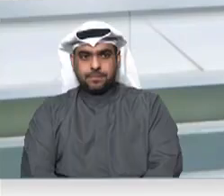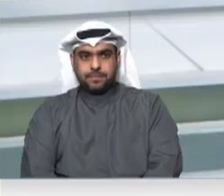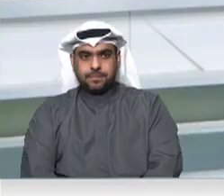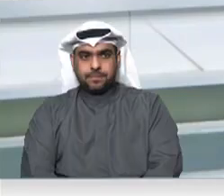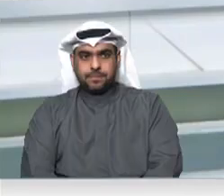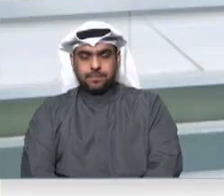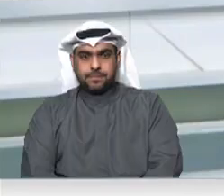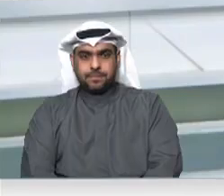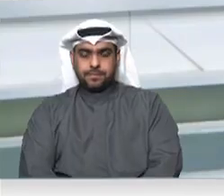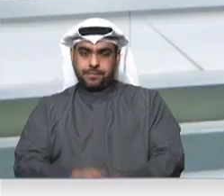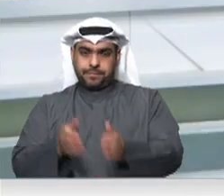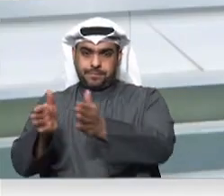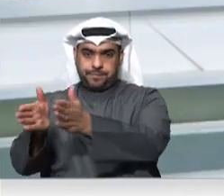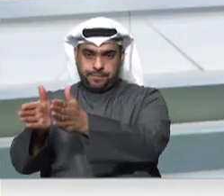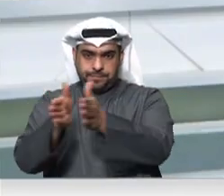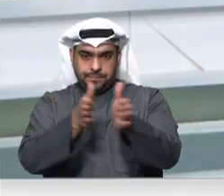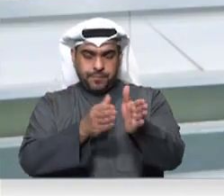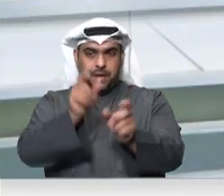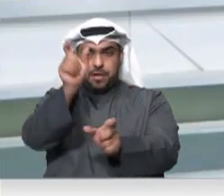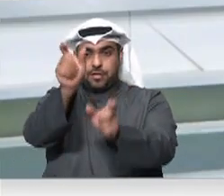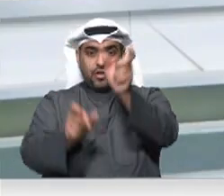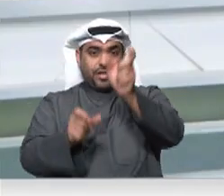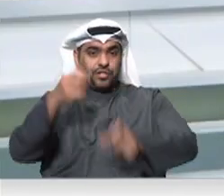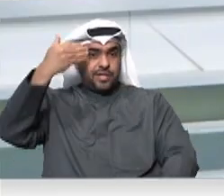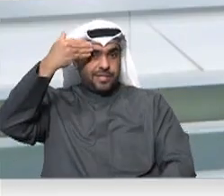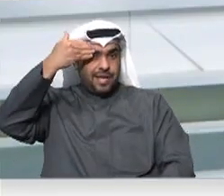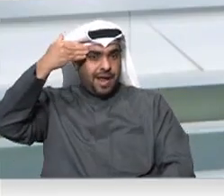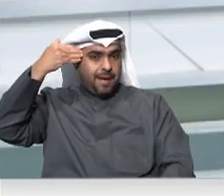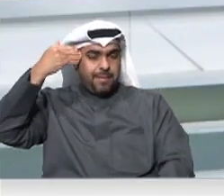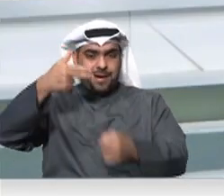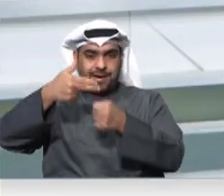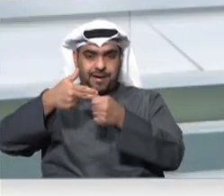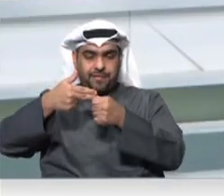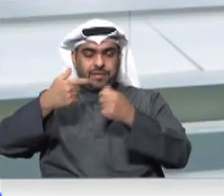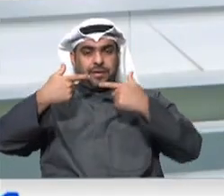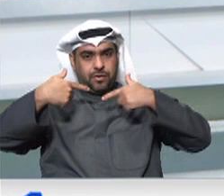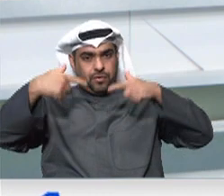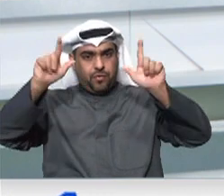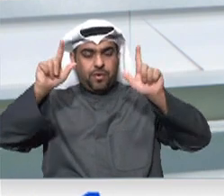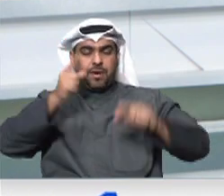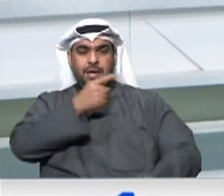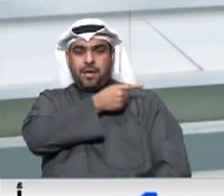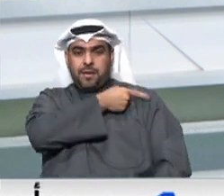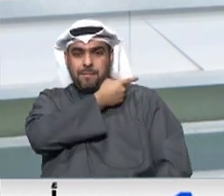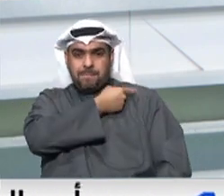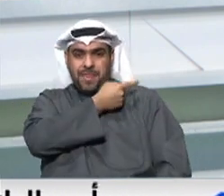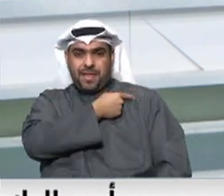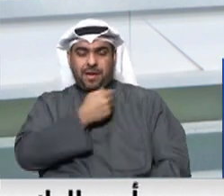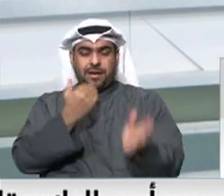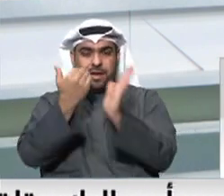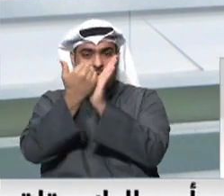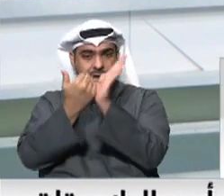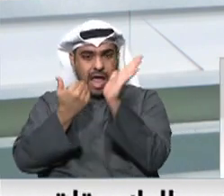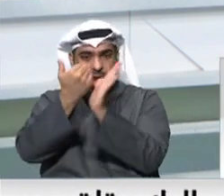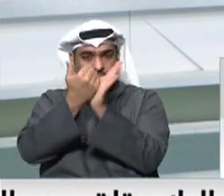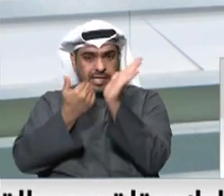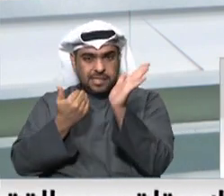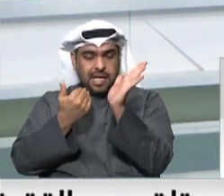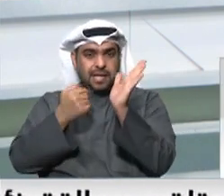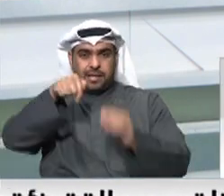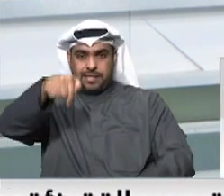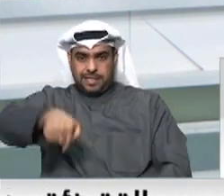يؤكد خبراء الطاقه انه لا يمكن الاستغناء عن النفط مهما تعددت مصادر الطاقه البديله والطاقه الصديقه